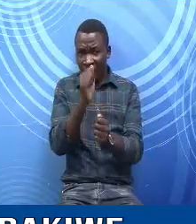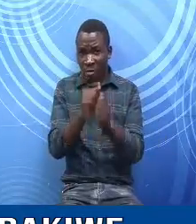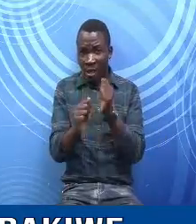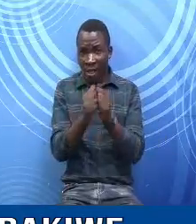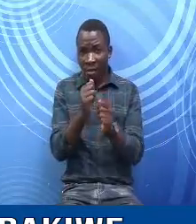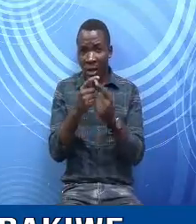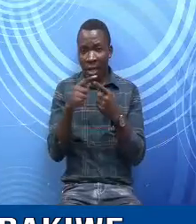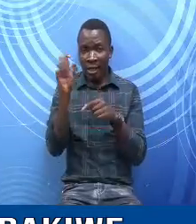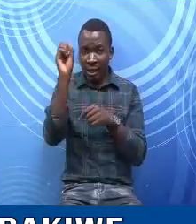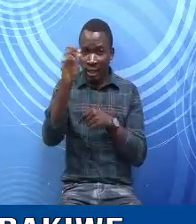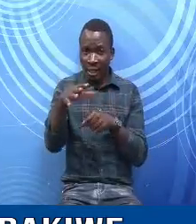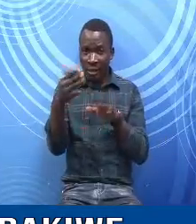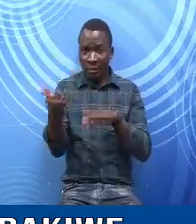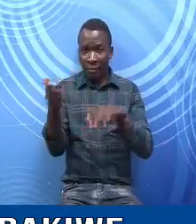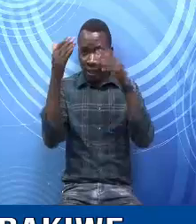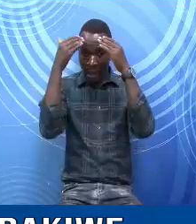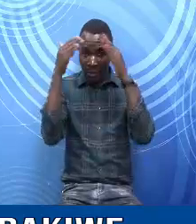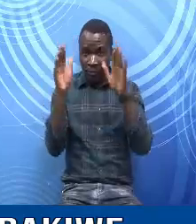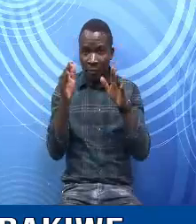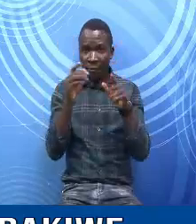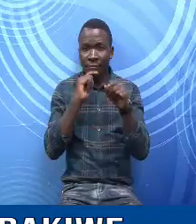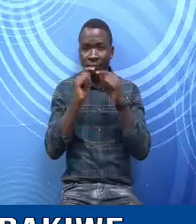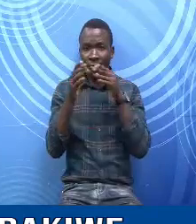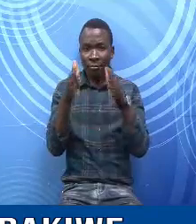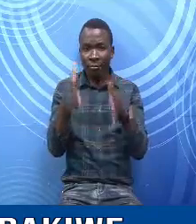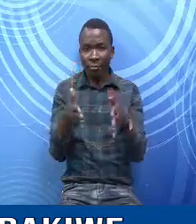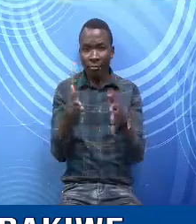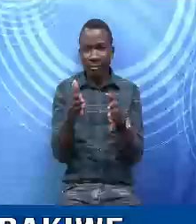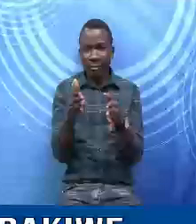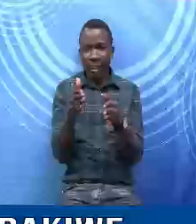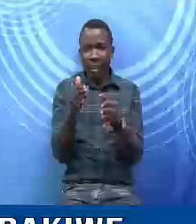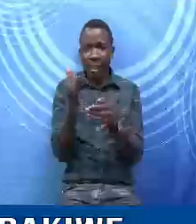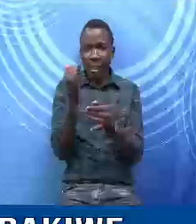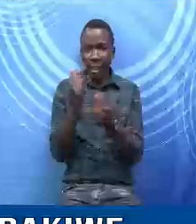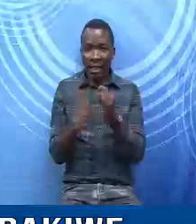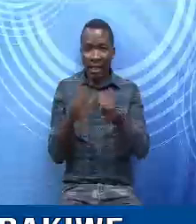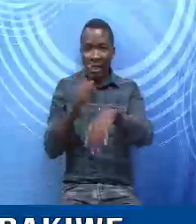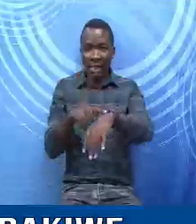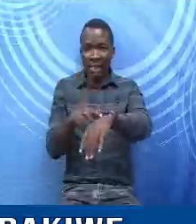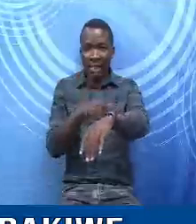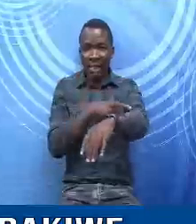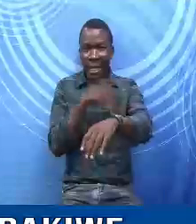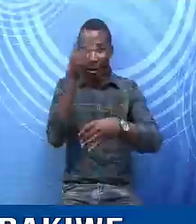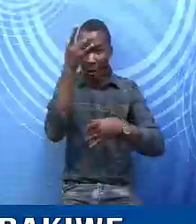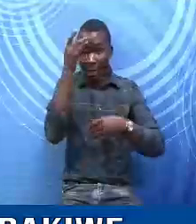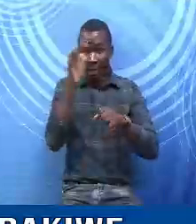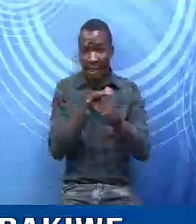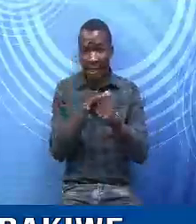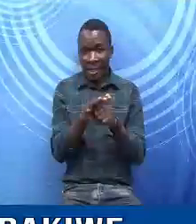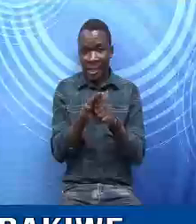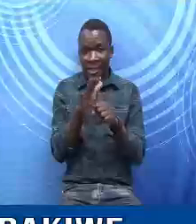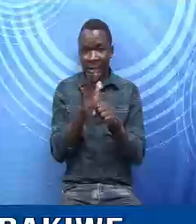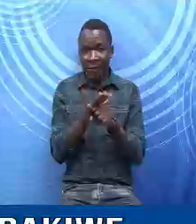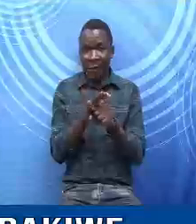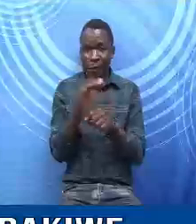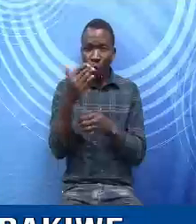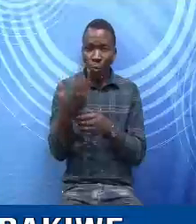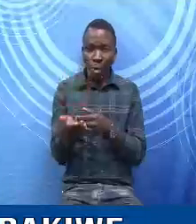ntabwo kiramenyekana. Ndahiro Valence papi. Ngo yaramaze igihe arwaye cyane, ubwo rero ngo